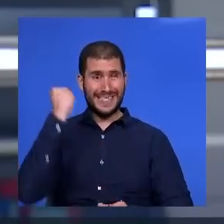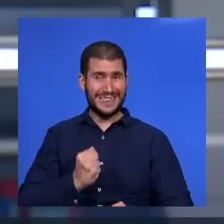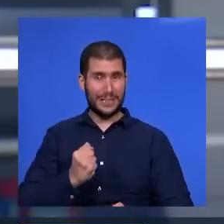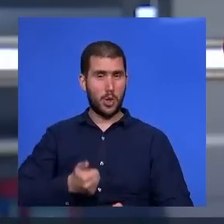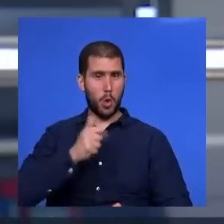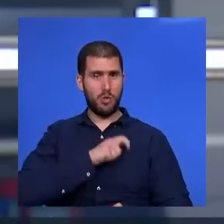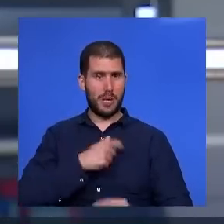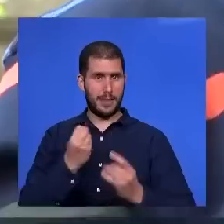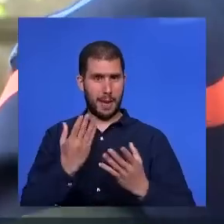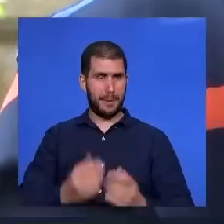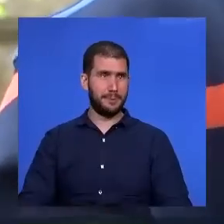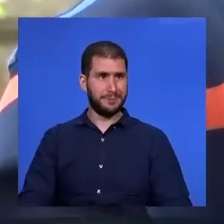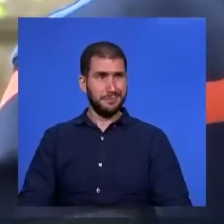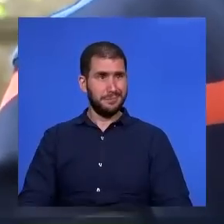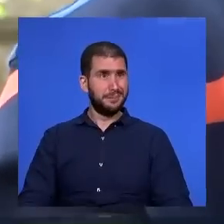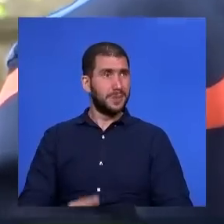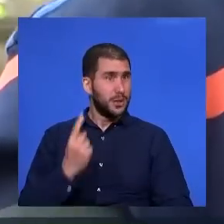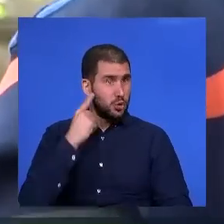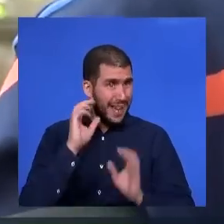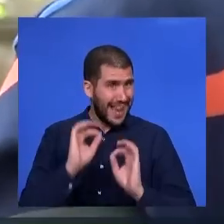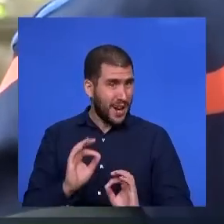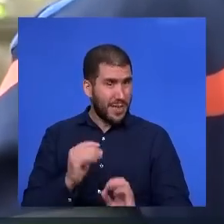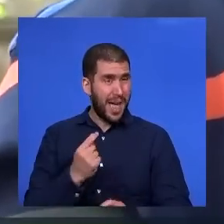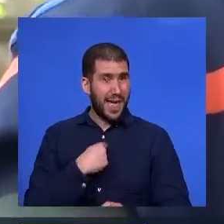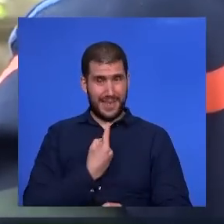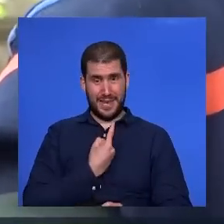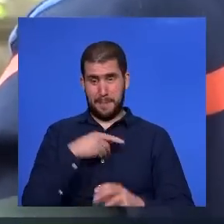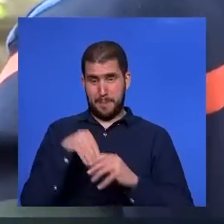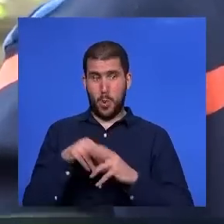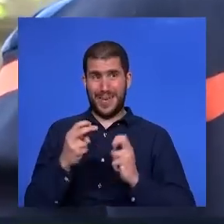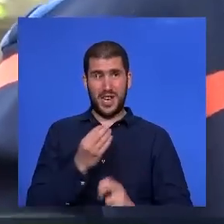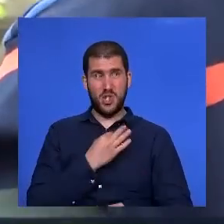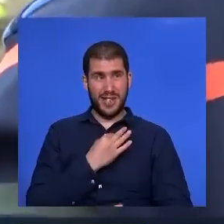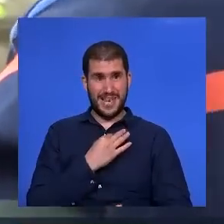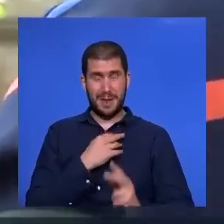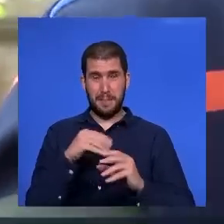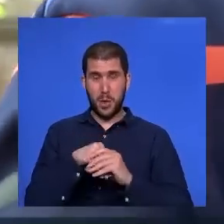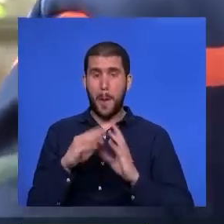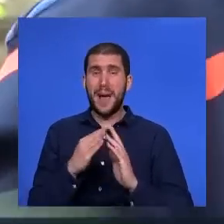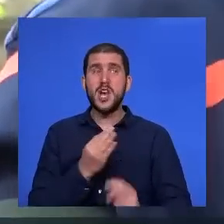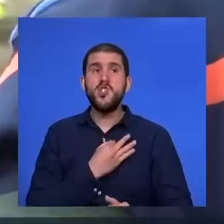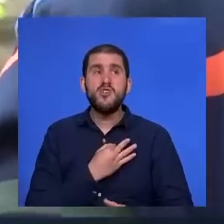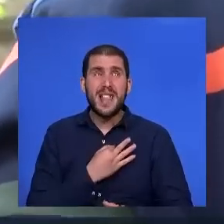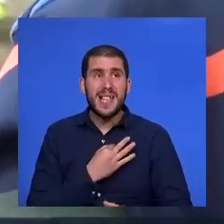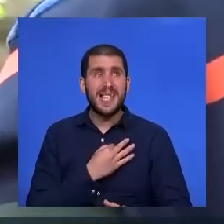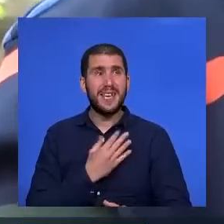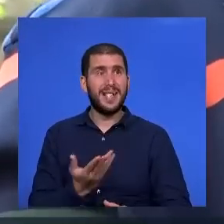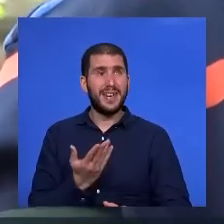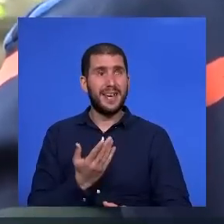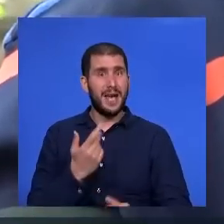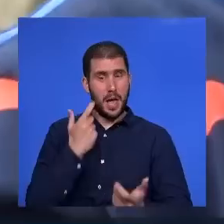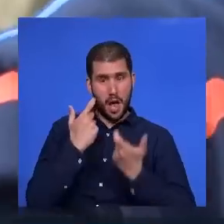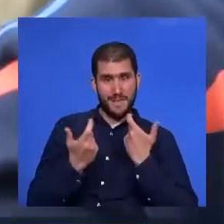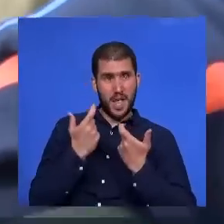הכתבה. נשמע לך הגיוני שאני בתוך ערי, בתוך ביתי, יהיה